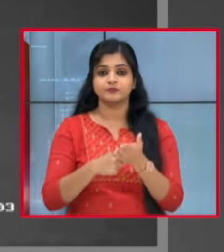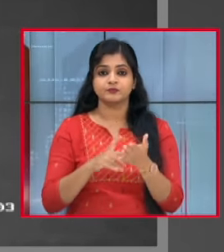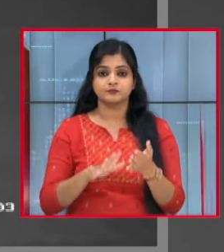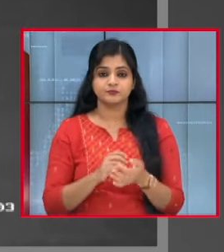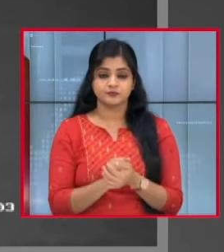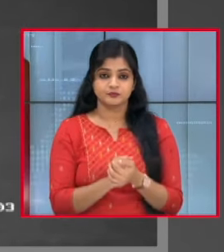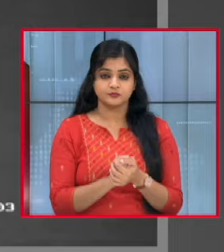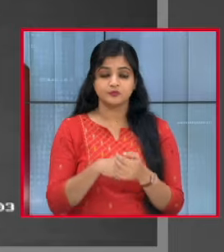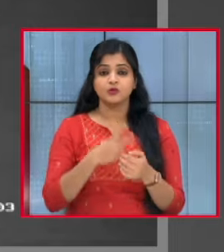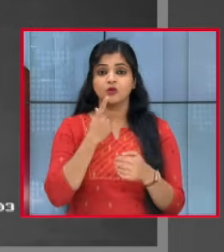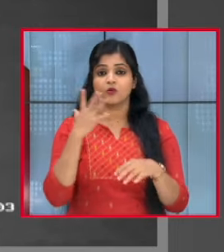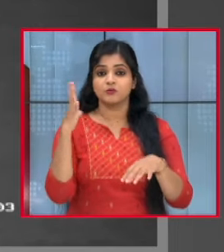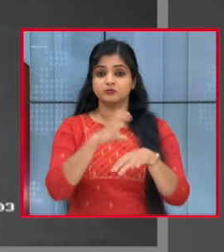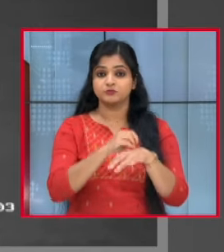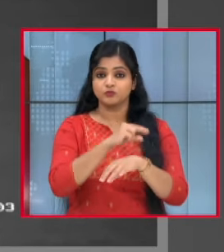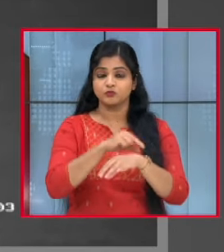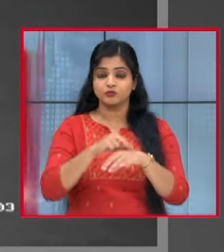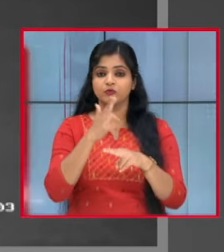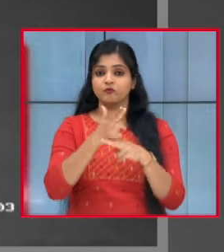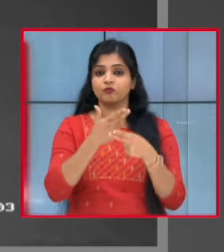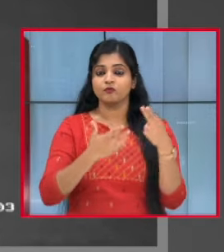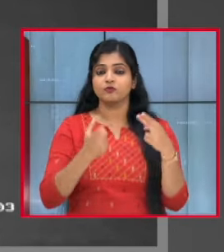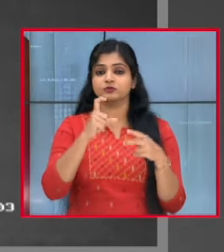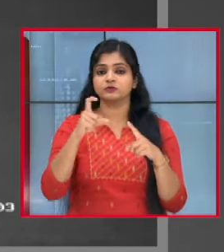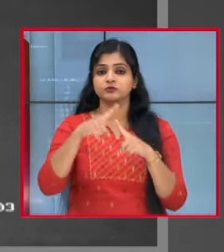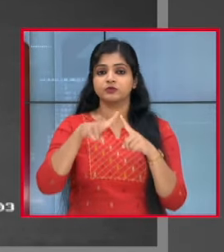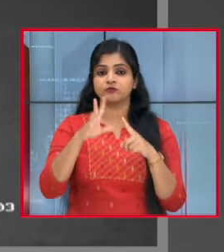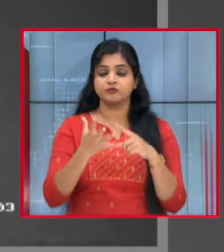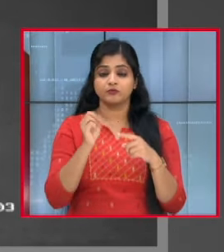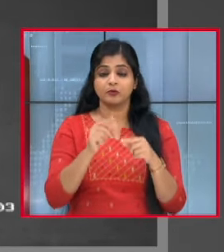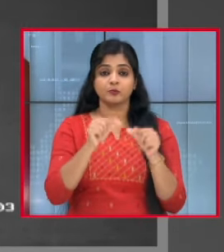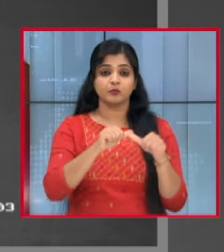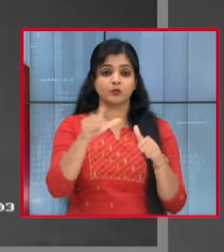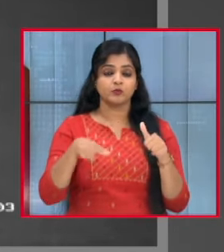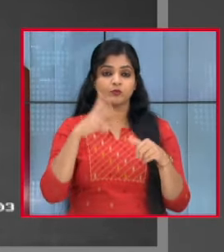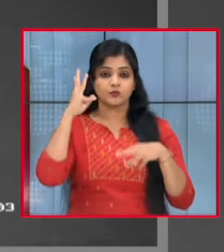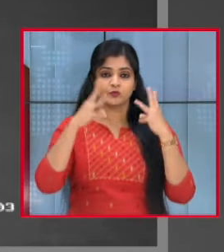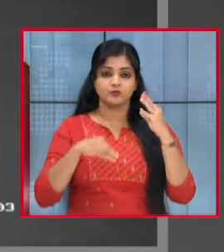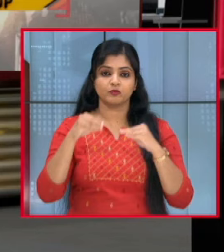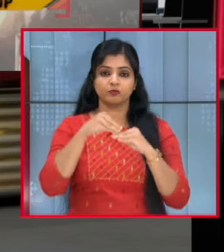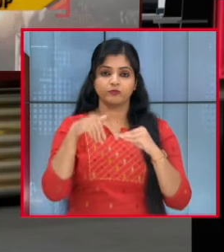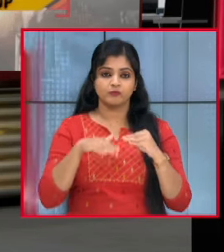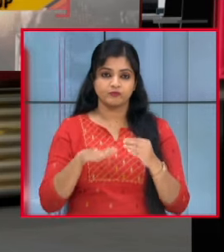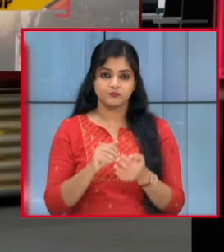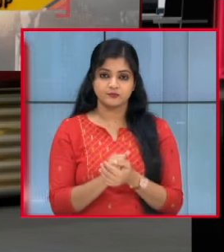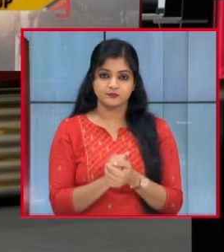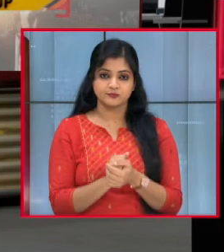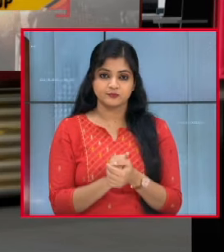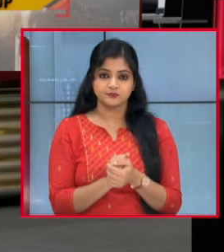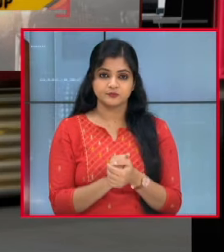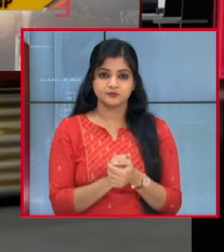പുലി നായയെ പിടികൂടുന്ന ദൃശ്യങ്ങൾ CCTV-യിൽ പതിഞ്ഞത്. എന്നാലും ആ മേഖലയിലെ ജനങ്ങൾ വലിയ ആശങ്കയിലാണെന്നാണ് നിഖിൽ പ്രമേഷ് റിപ്പോർട്ട് ചെയ്യുന്നത്.